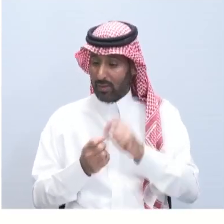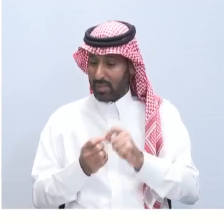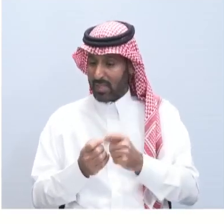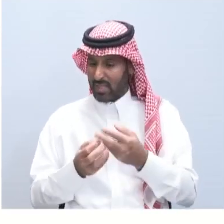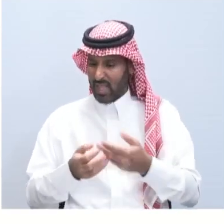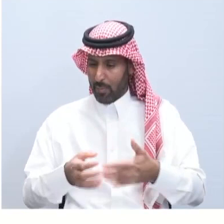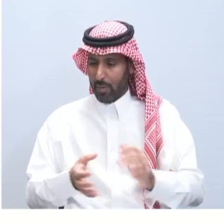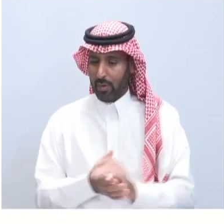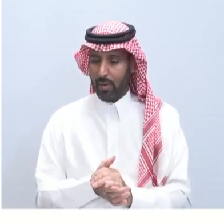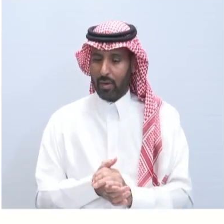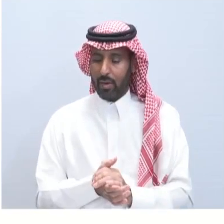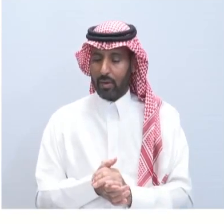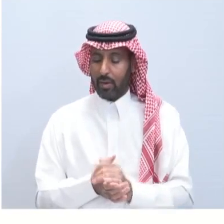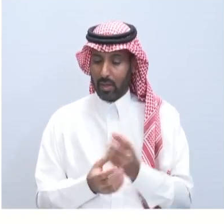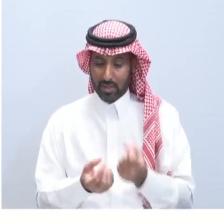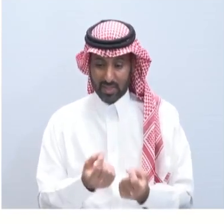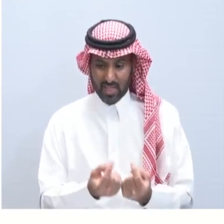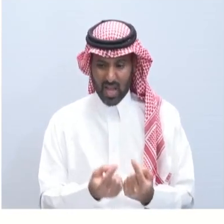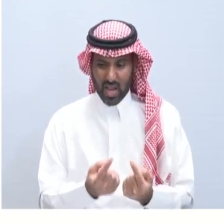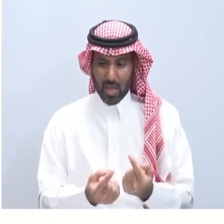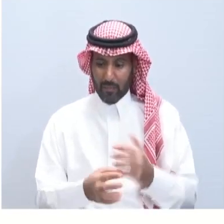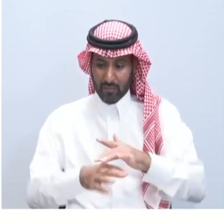والسائله وحتى الطحالب